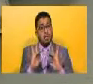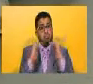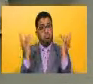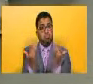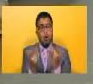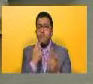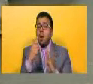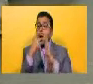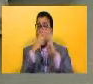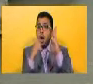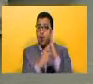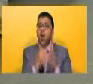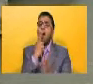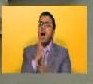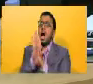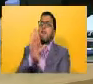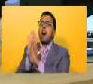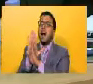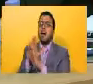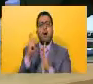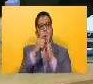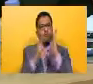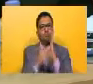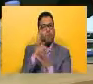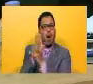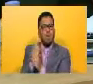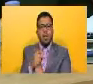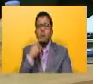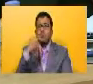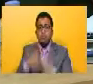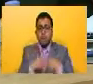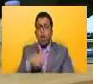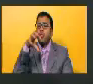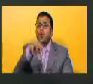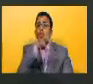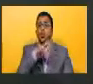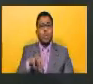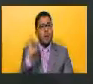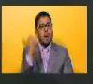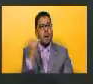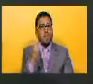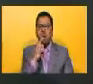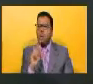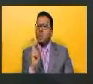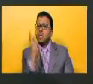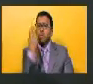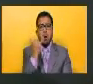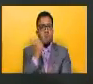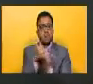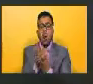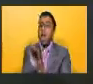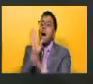فالإطار القانوني لحماية التراث الثقافي وتحليل الوضع القائم في الدول العربية وتطور مسؤولية